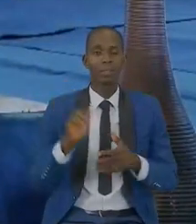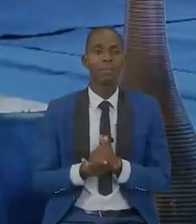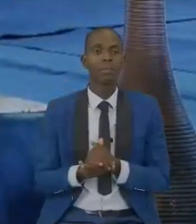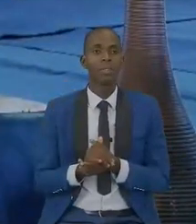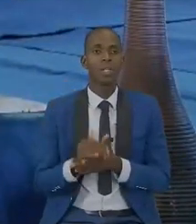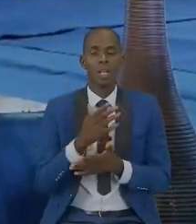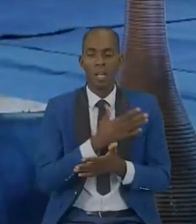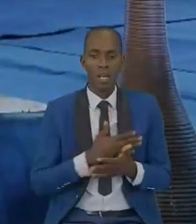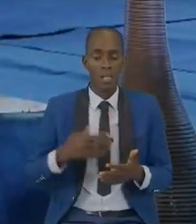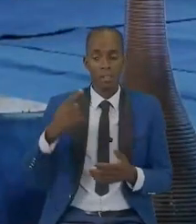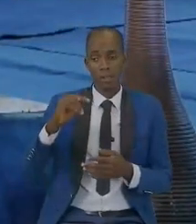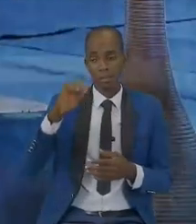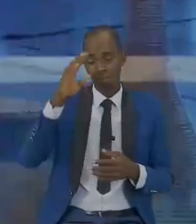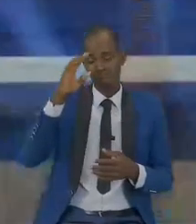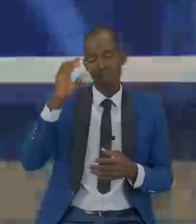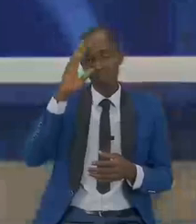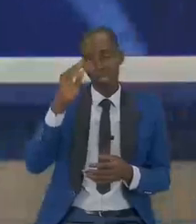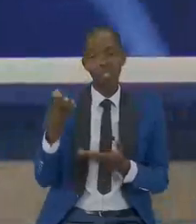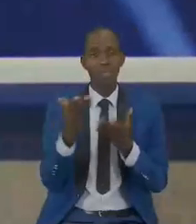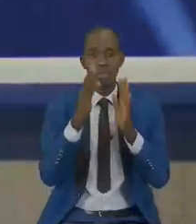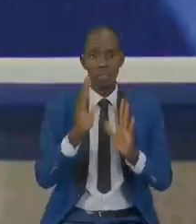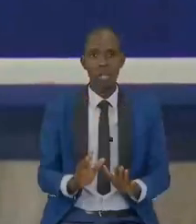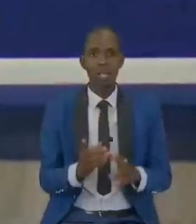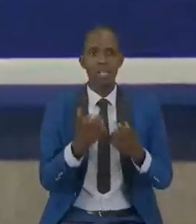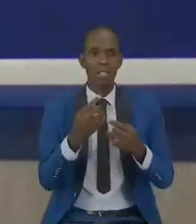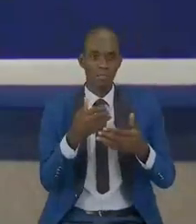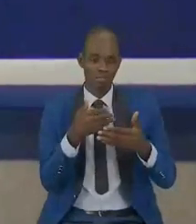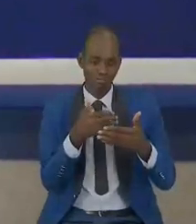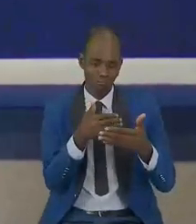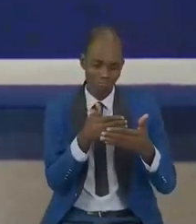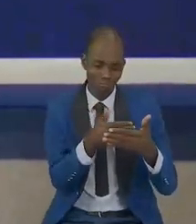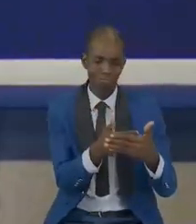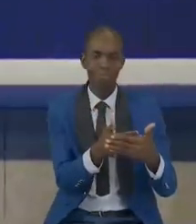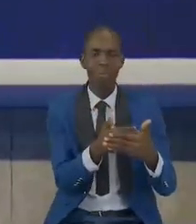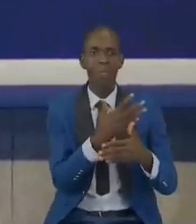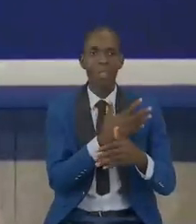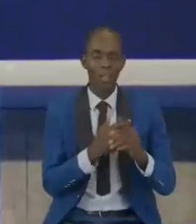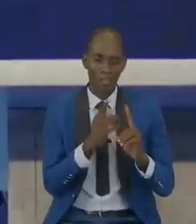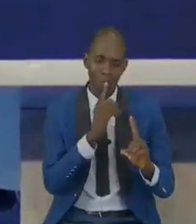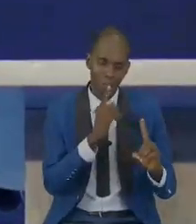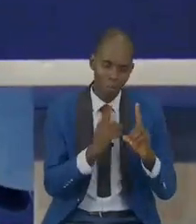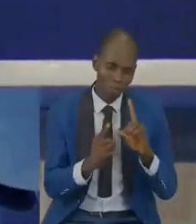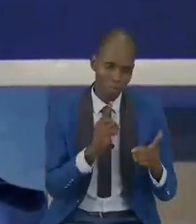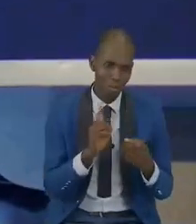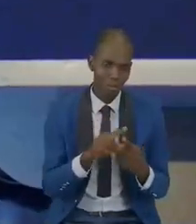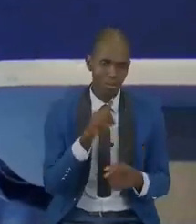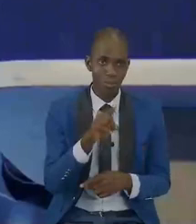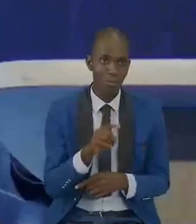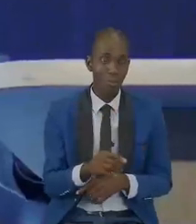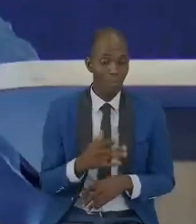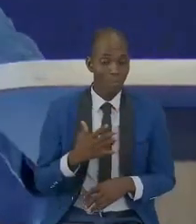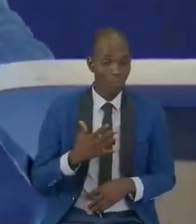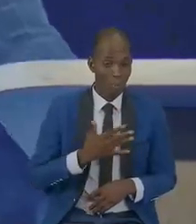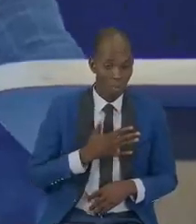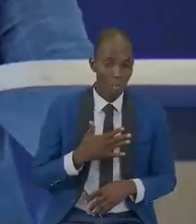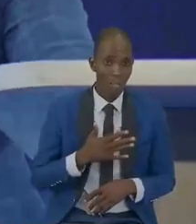verset 13. 13. Mais les serviteurs s'approchèrent pour lui